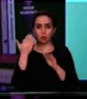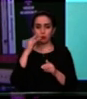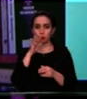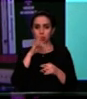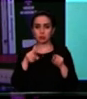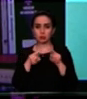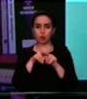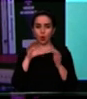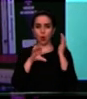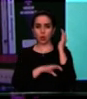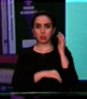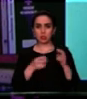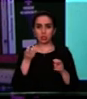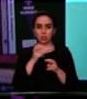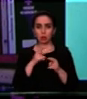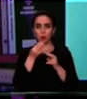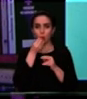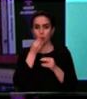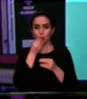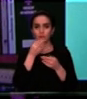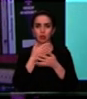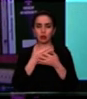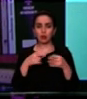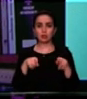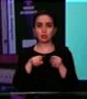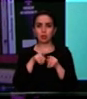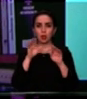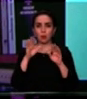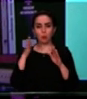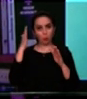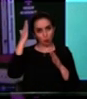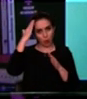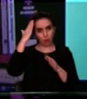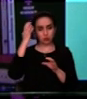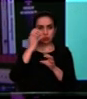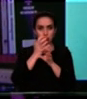kelib, dastlabki xordali hayvonlar, ya'ni bosh